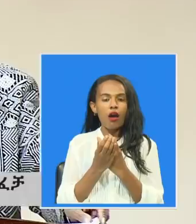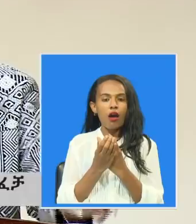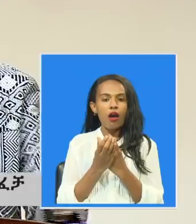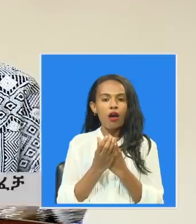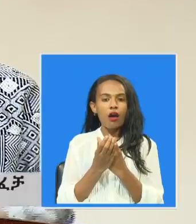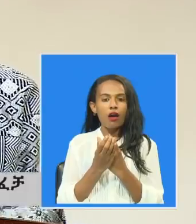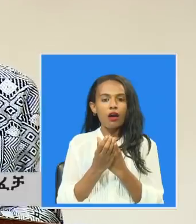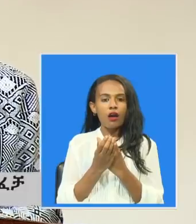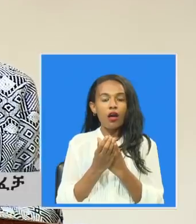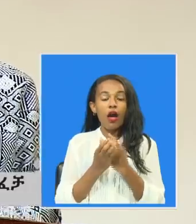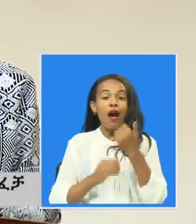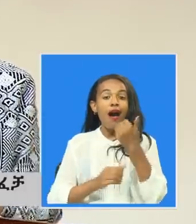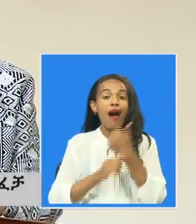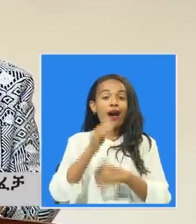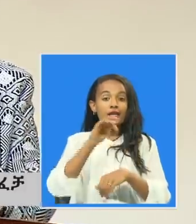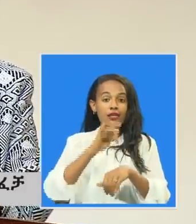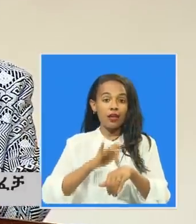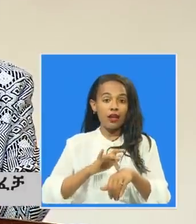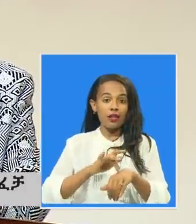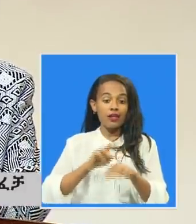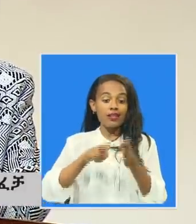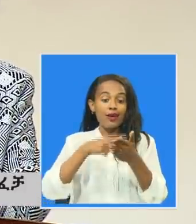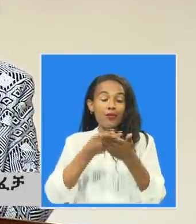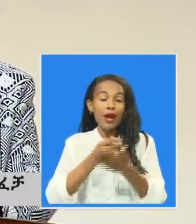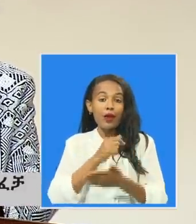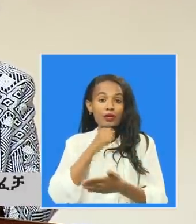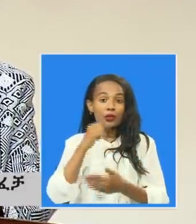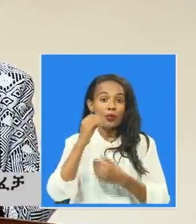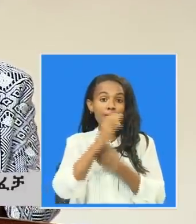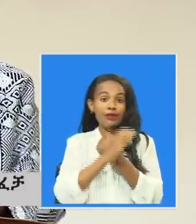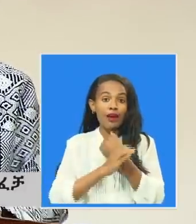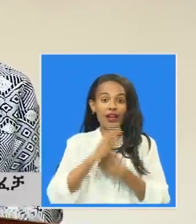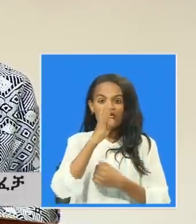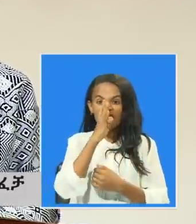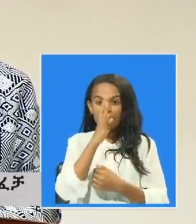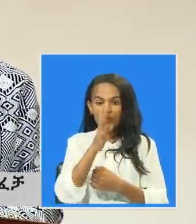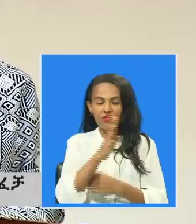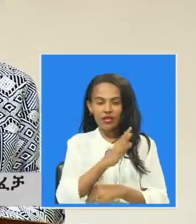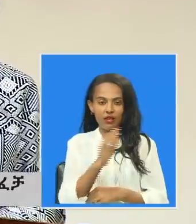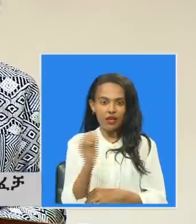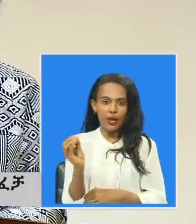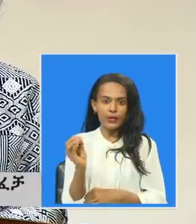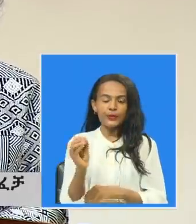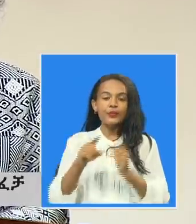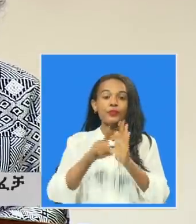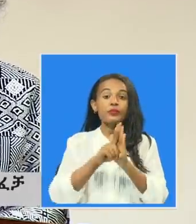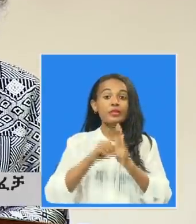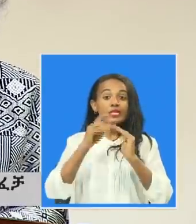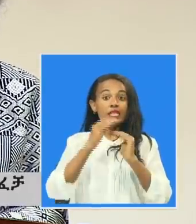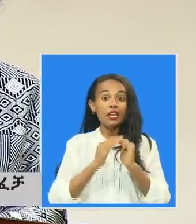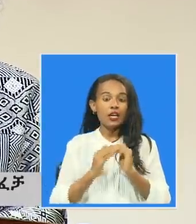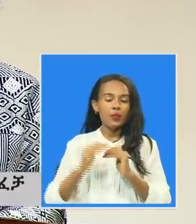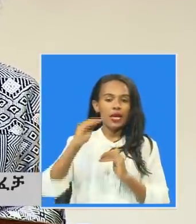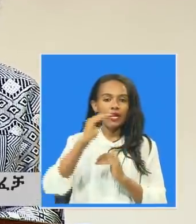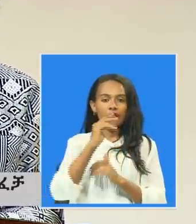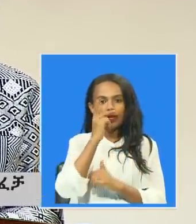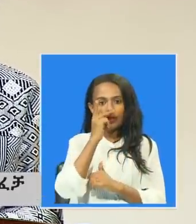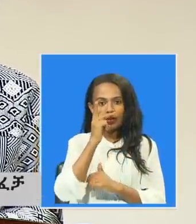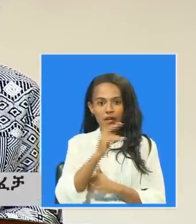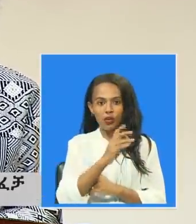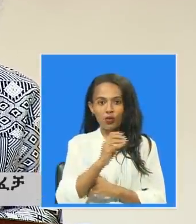በምንም አይነት ሁኔታ ውስጥ አደጋ ላይ የማይወድቅባትን ሀገር ለመፍጠርና የህገ በላይነት